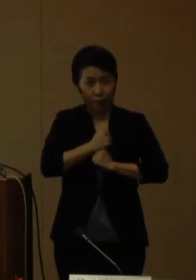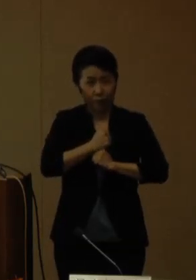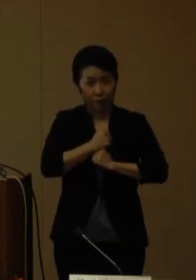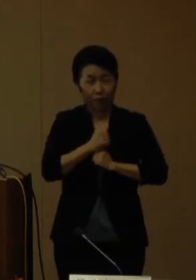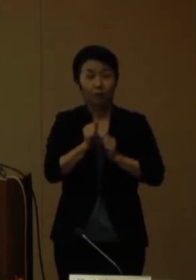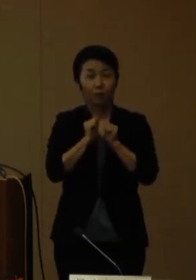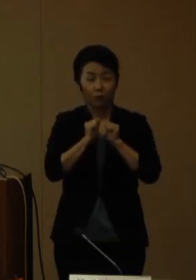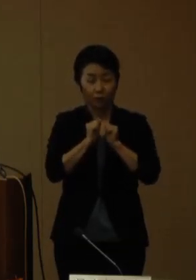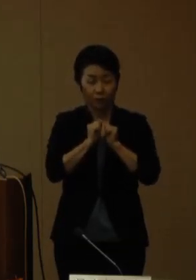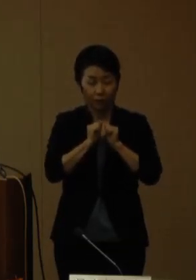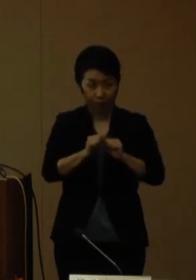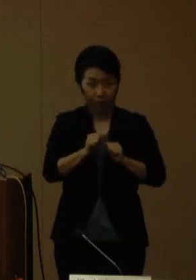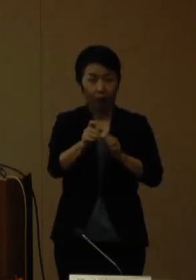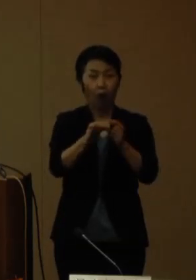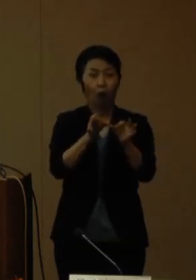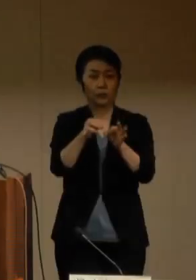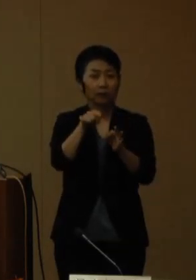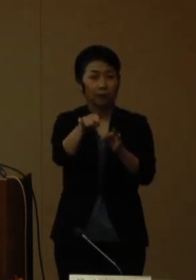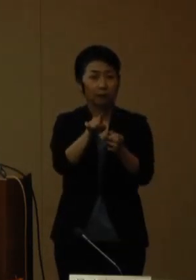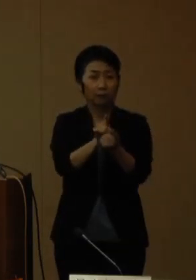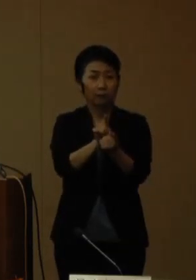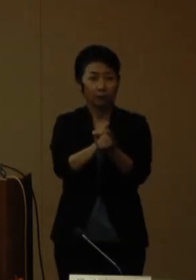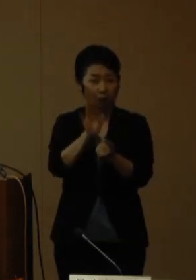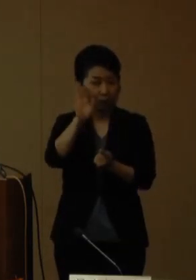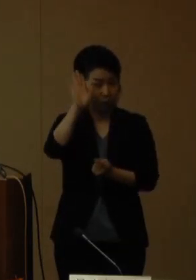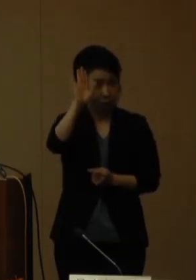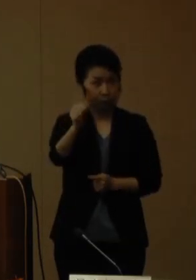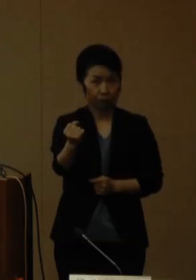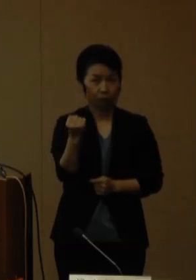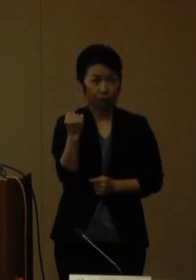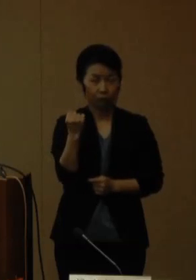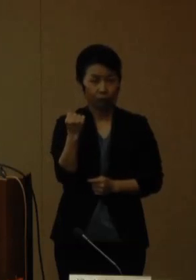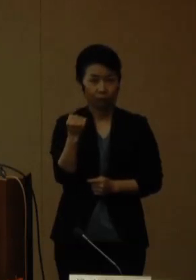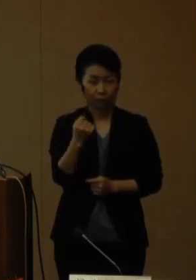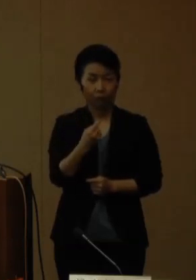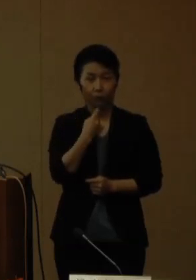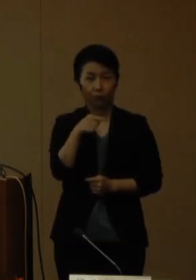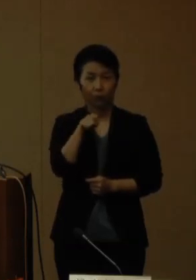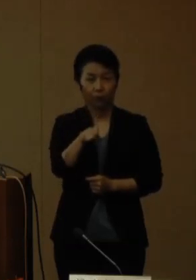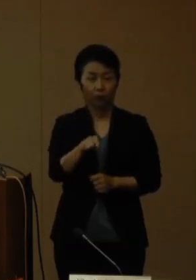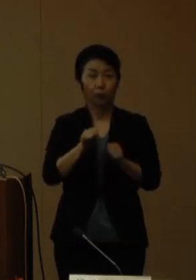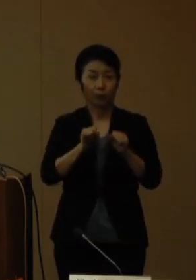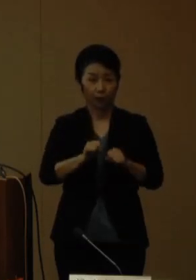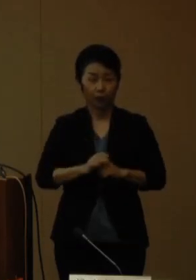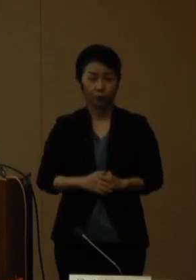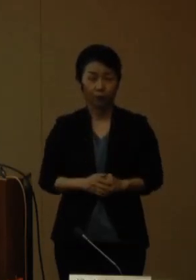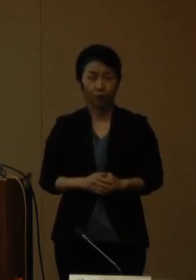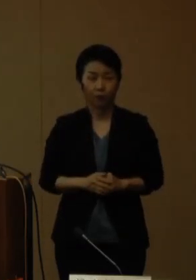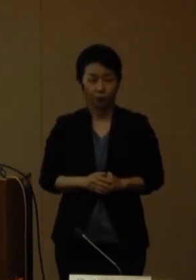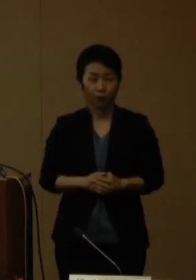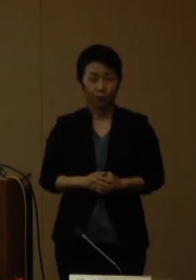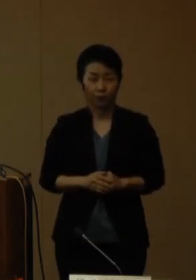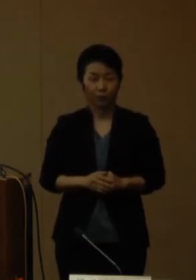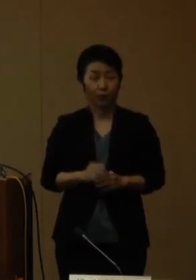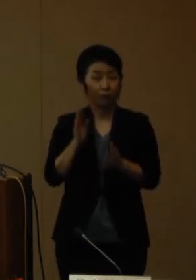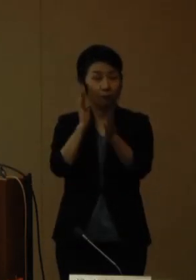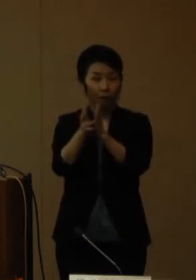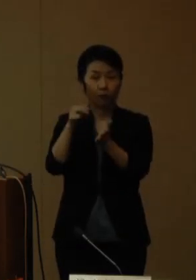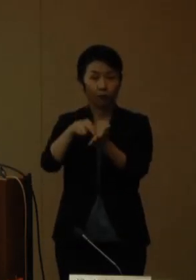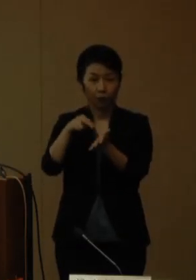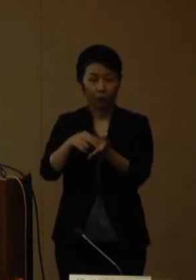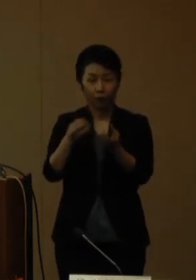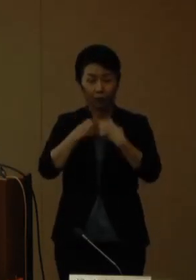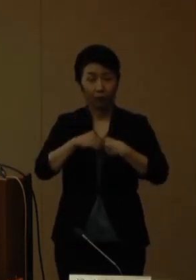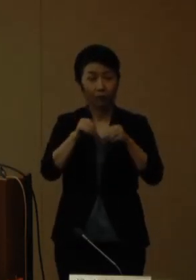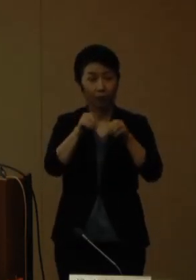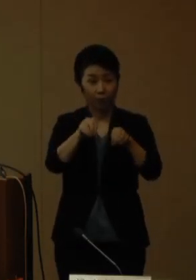については今後も強い姿勢で臨んでまいります。なお県では感染対策に取り組んでいただい